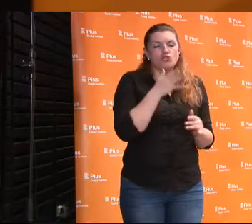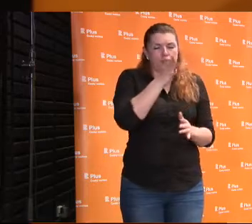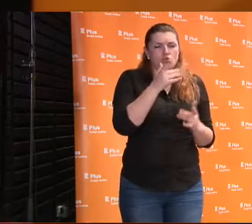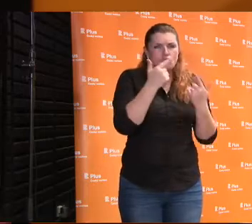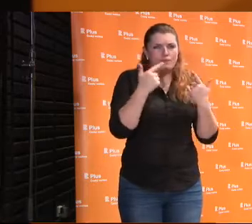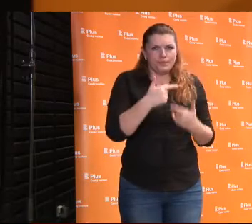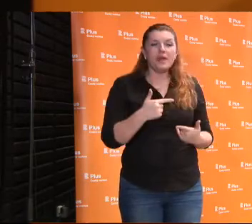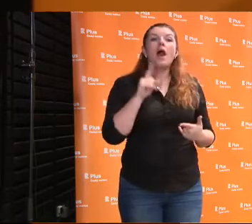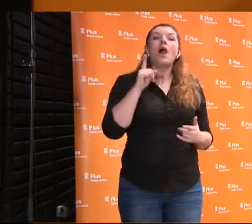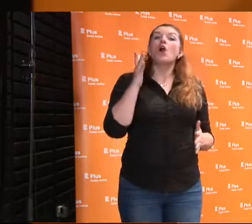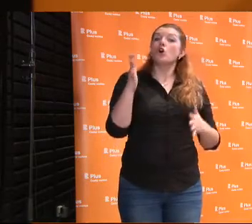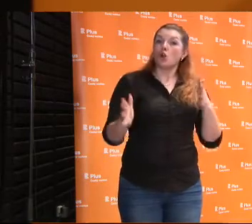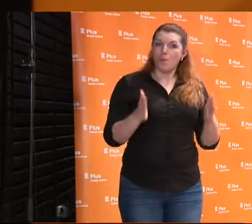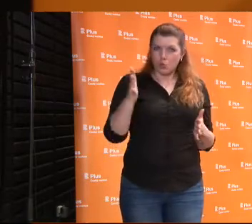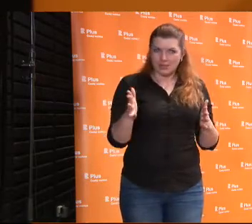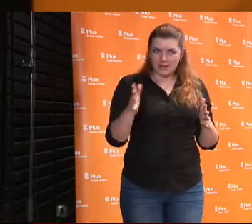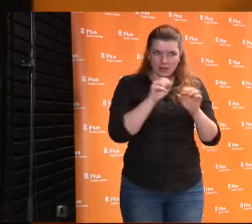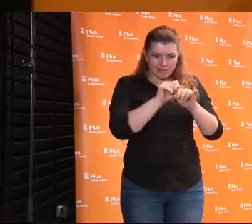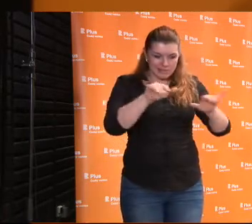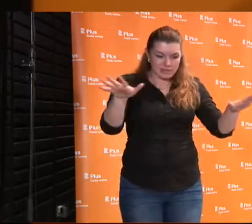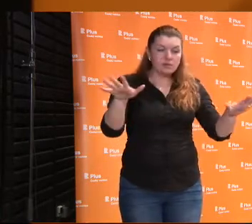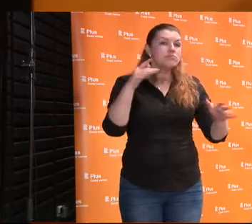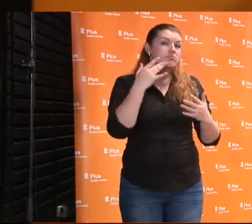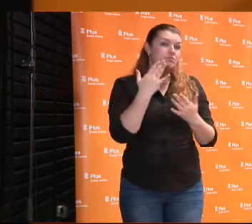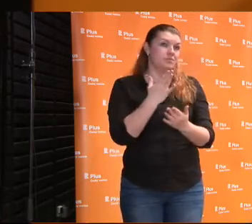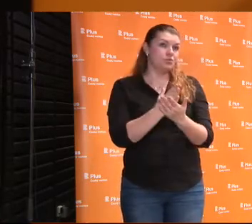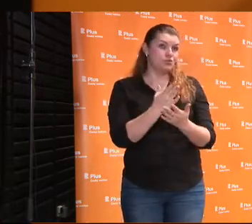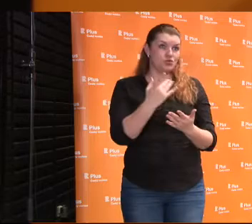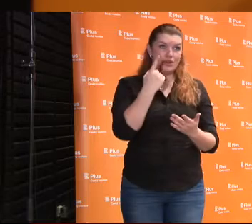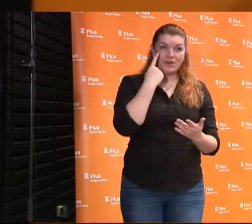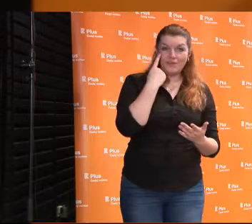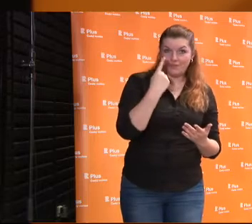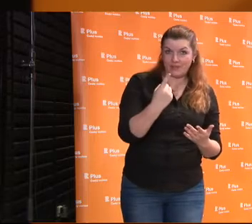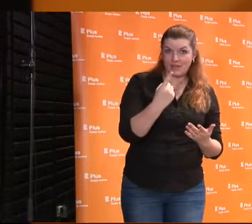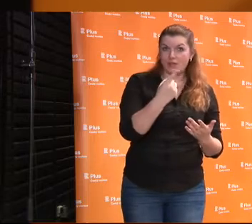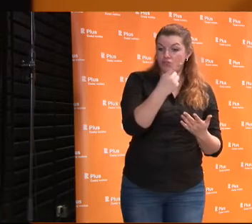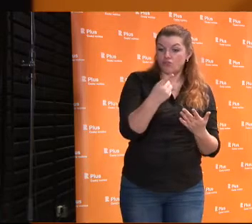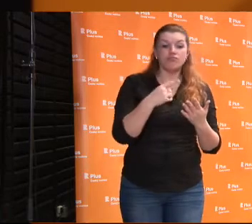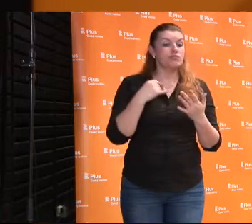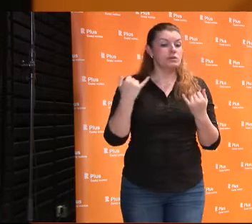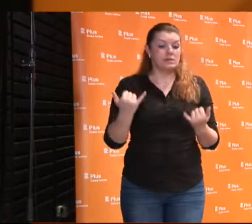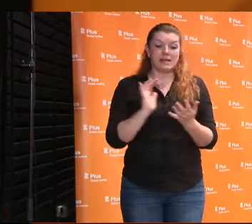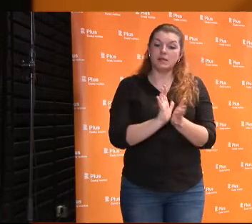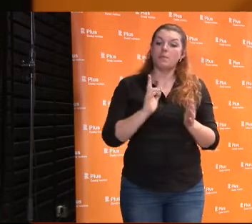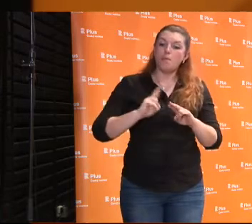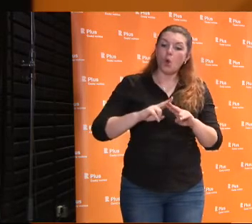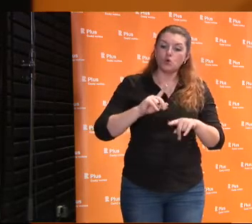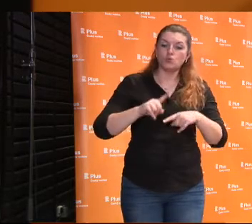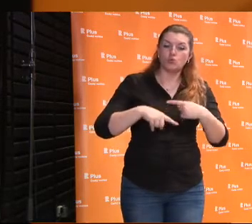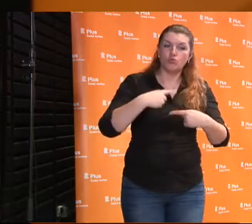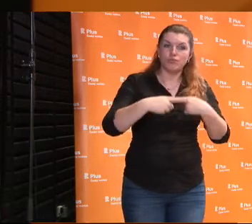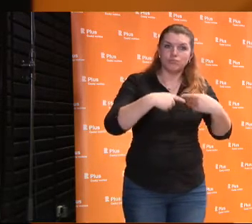jde o robotizaci, tak to vidíte, vlastně už to také bylo řečeno, krok za krokem v dílčích